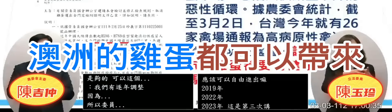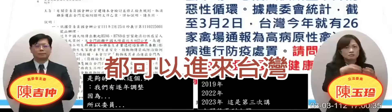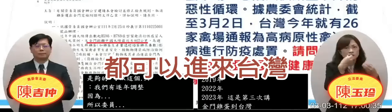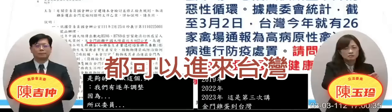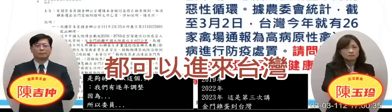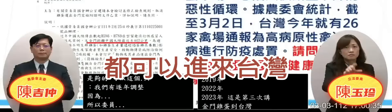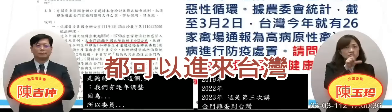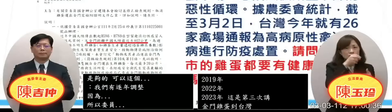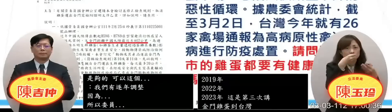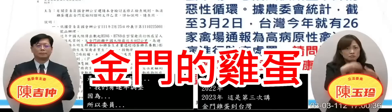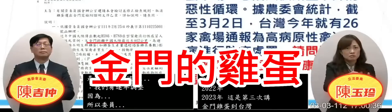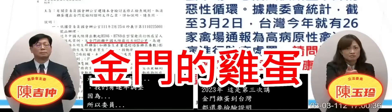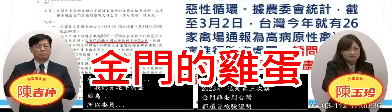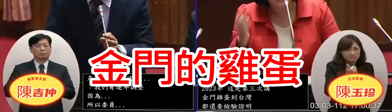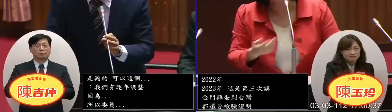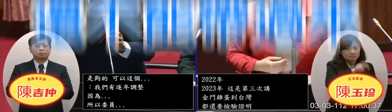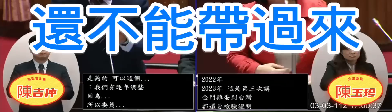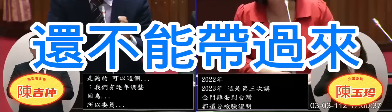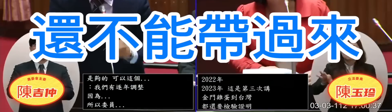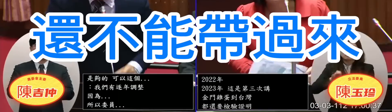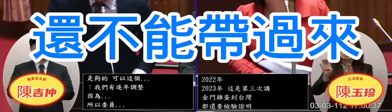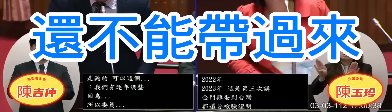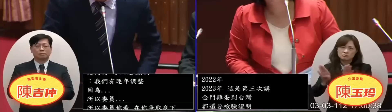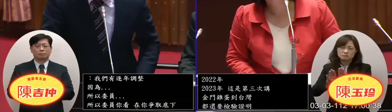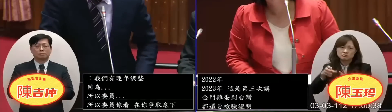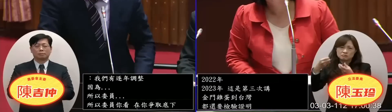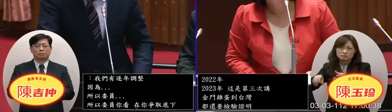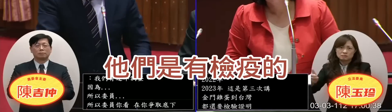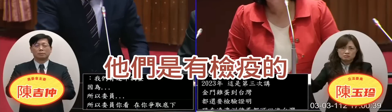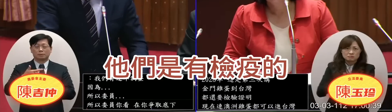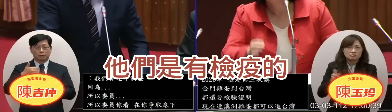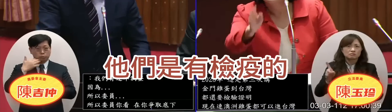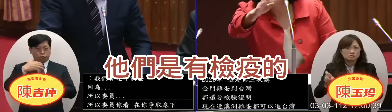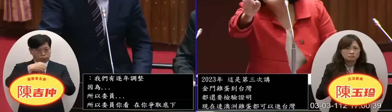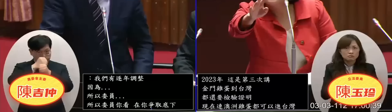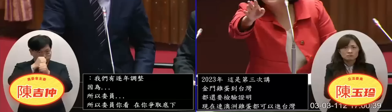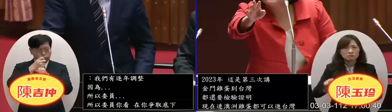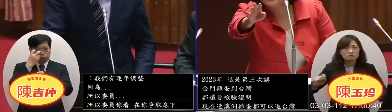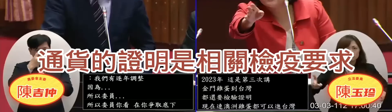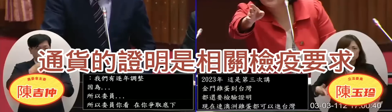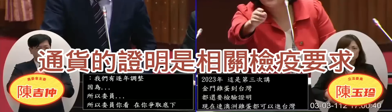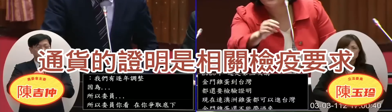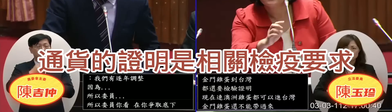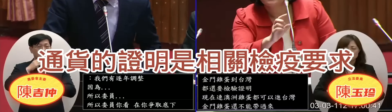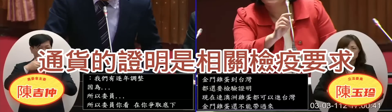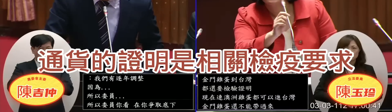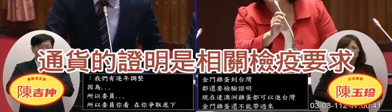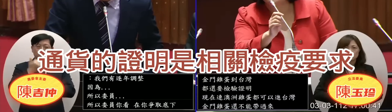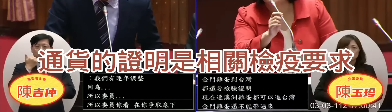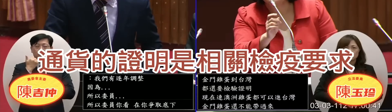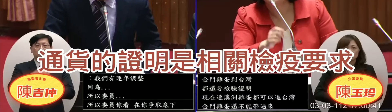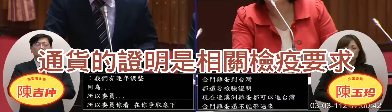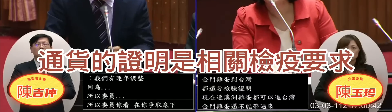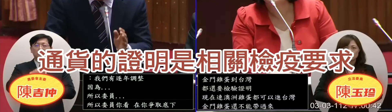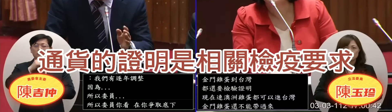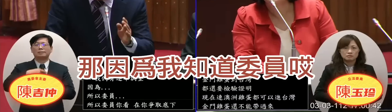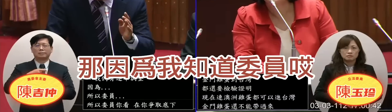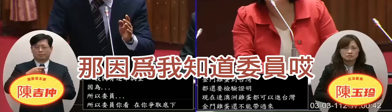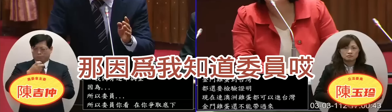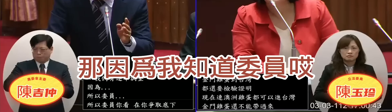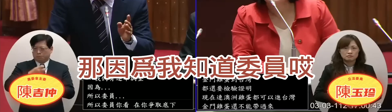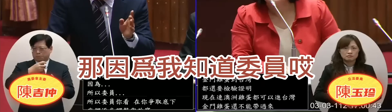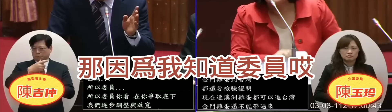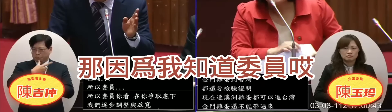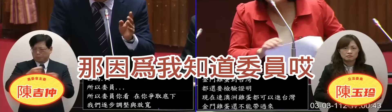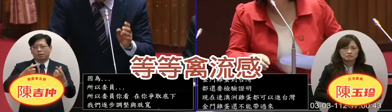带来，都可以进来台湾。金门的鸡蛋还不能带过来。 他们是有检疫的通过的证明， 是相关检疫要求。那